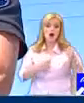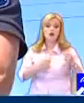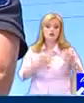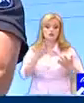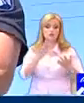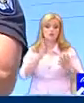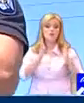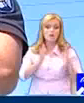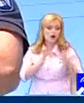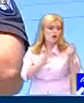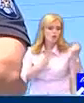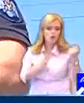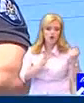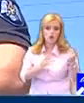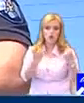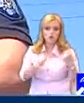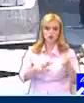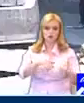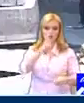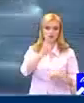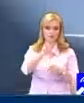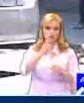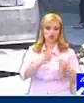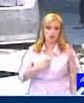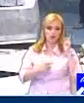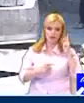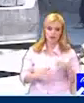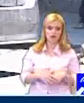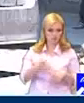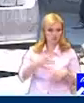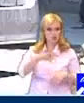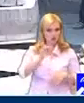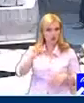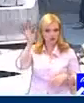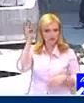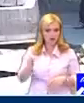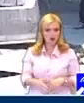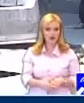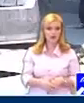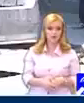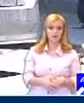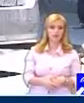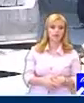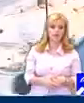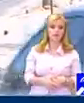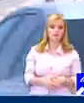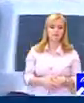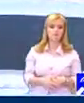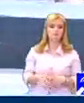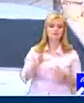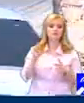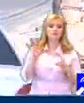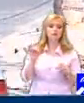mână. Executivul a avizat pozitiv și proiectul de lege care stabilește că șoferii își vor lăsa amprentele palmelor și ale degetelor într-o bază de date